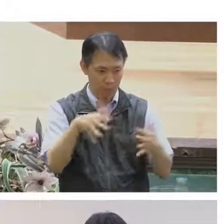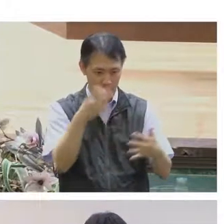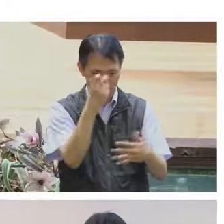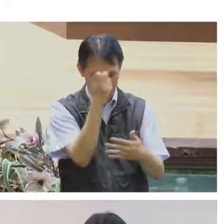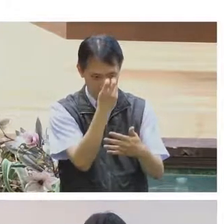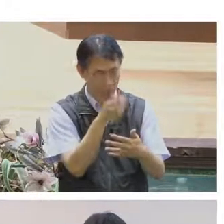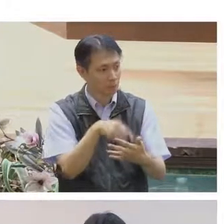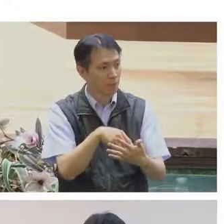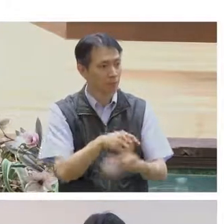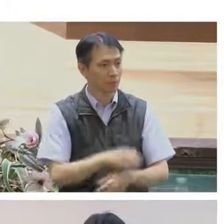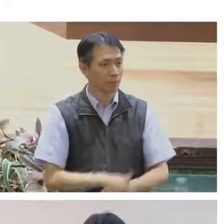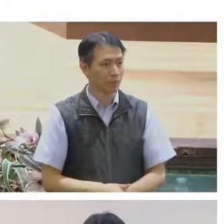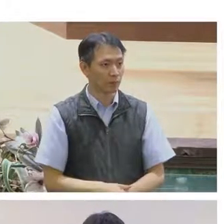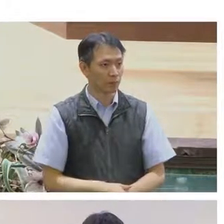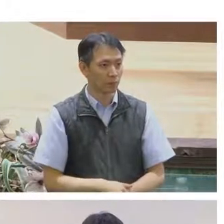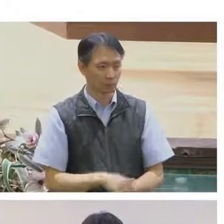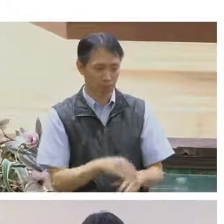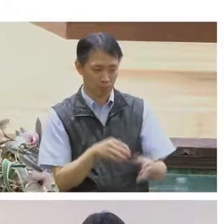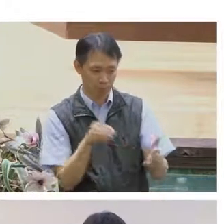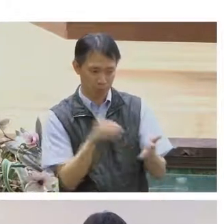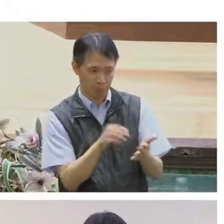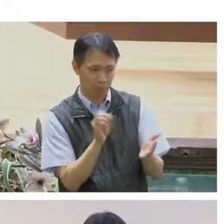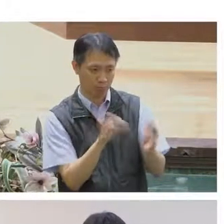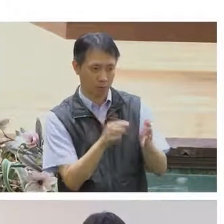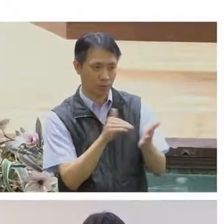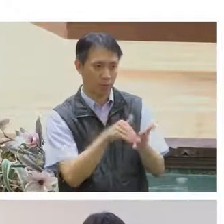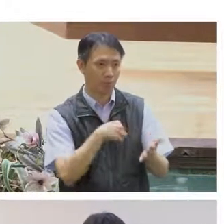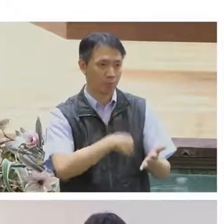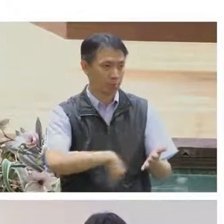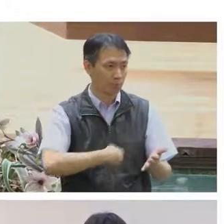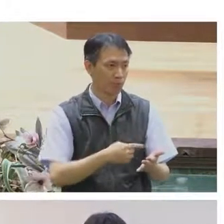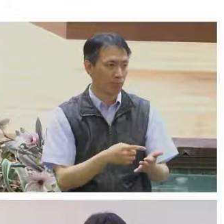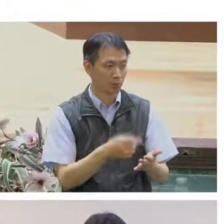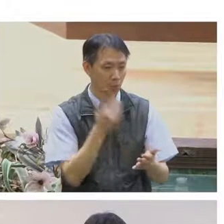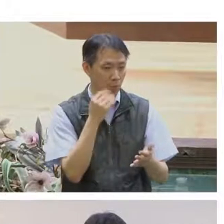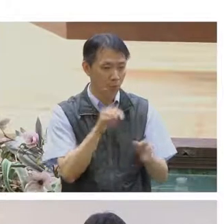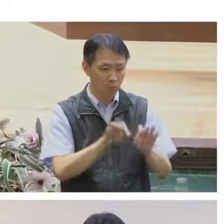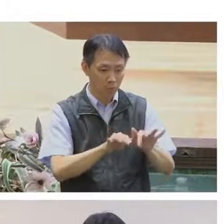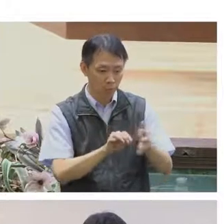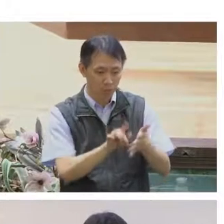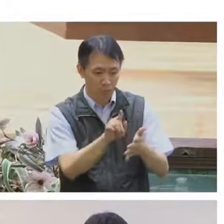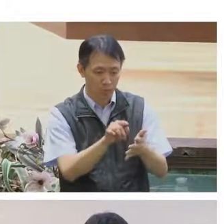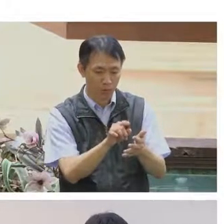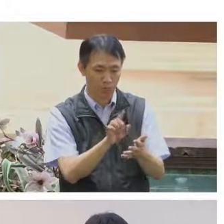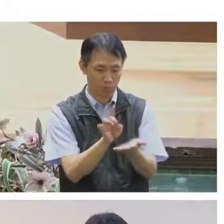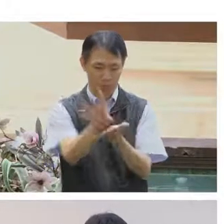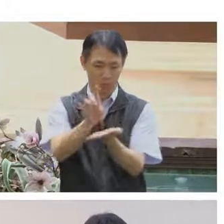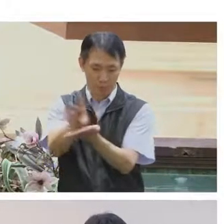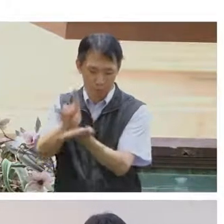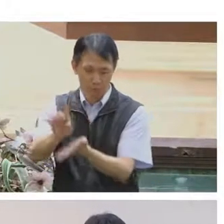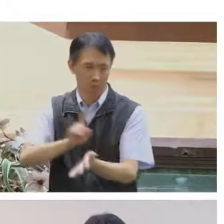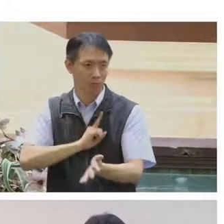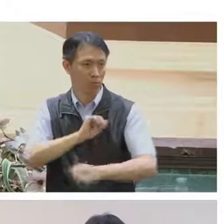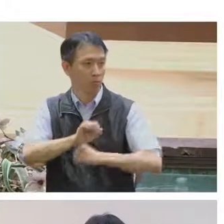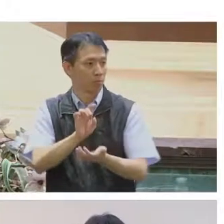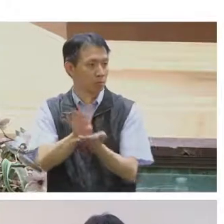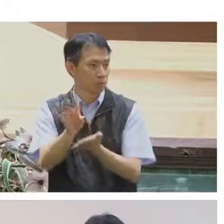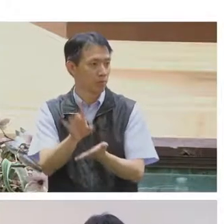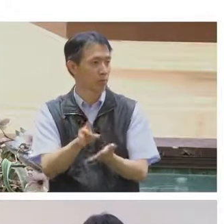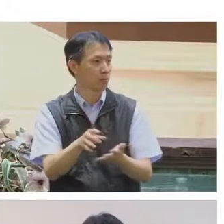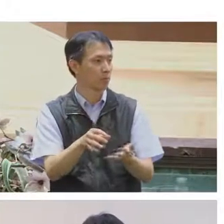进行在那个软体里面。那如果你发言了特定的文字，就会被删除。那甚至有一些日本的那个